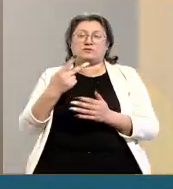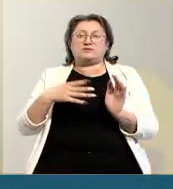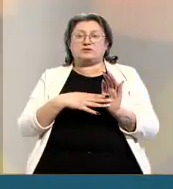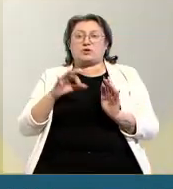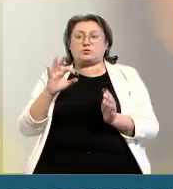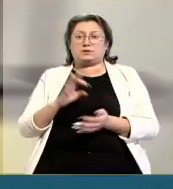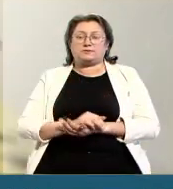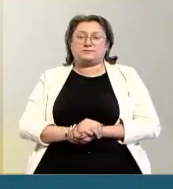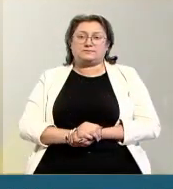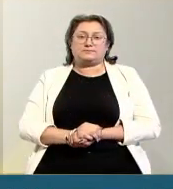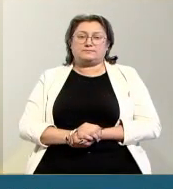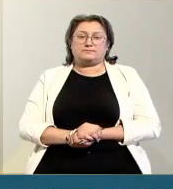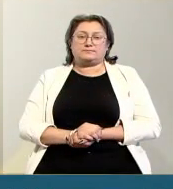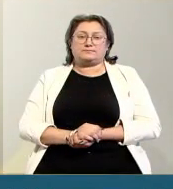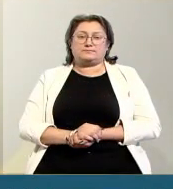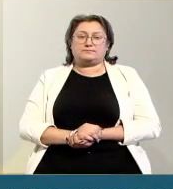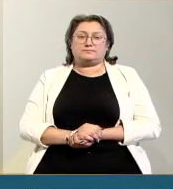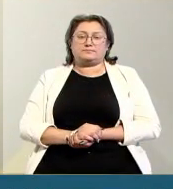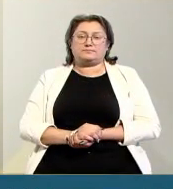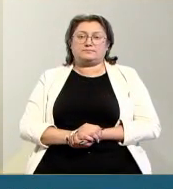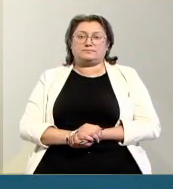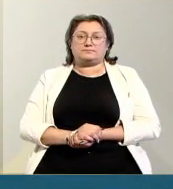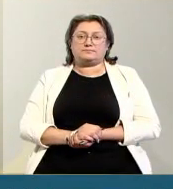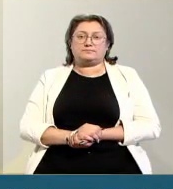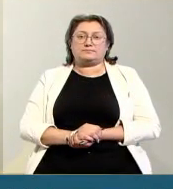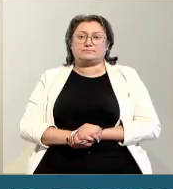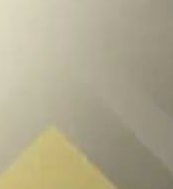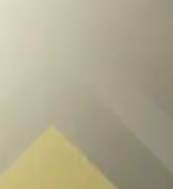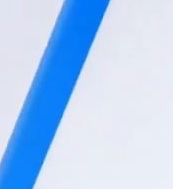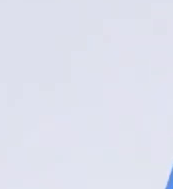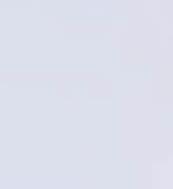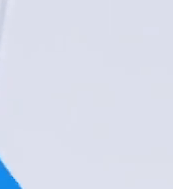дейін қабылданады. Ақбота Дүйсенбай, Руслан Жабаев, Қостанай телеарнасы.